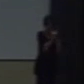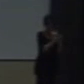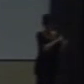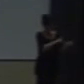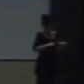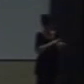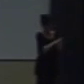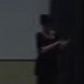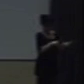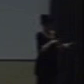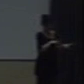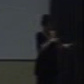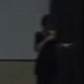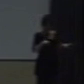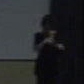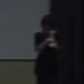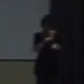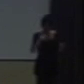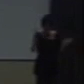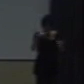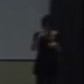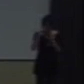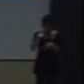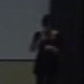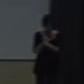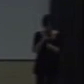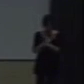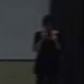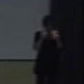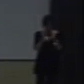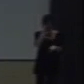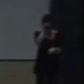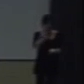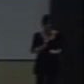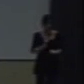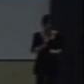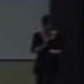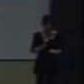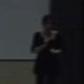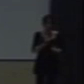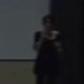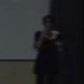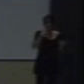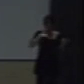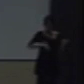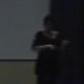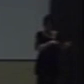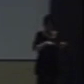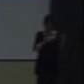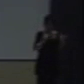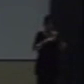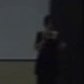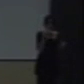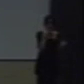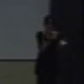als mitjans. I no hi haurà el futur. Això és el més preocupant. Vull dir, la professió de la comunicació també s'ha de reinventar